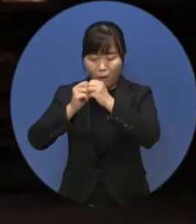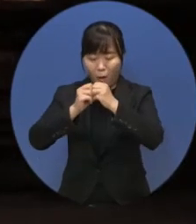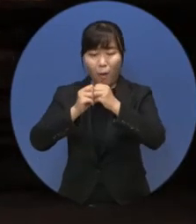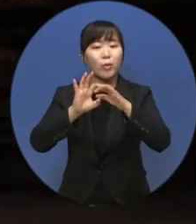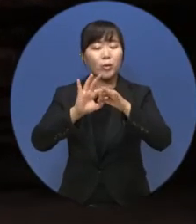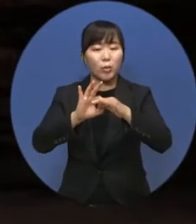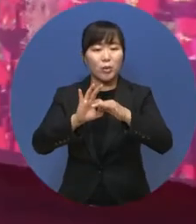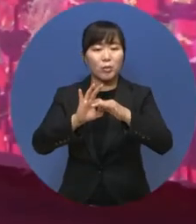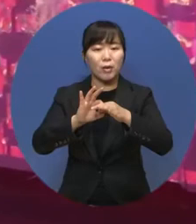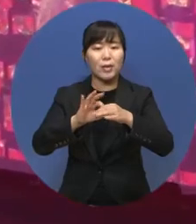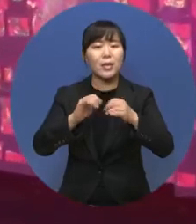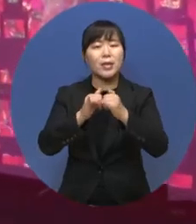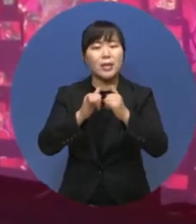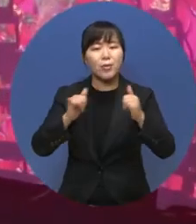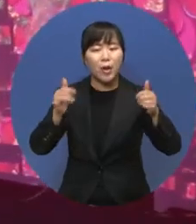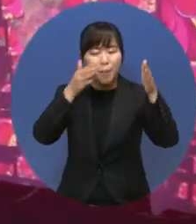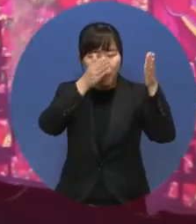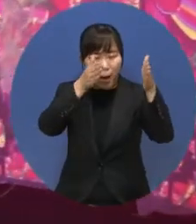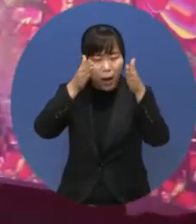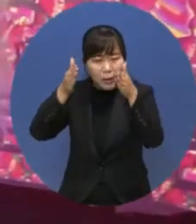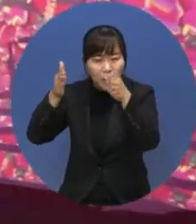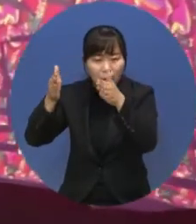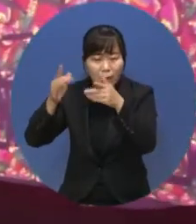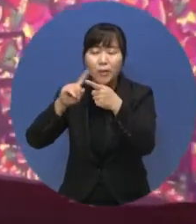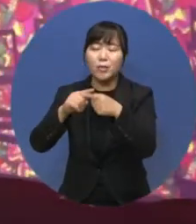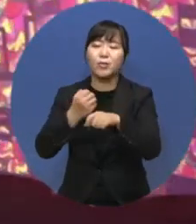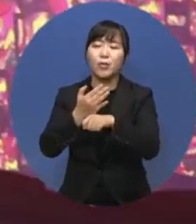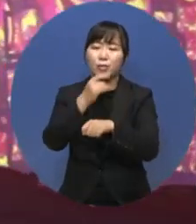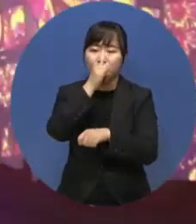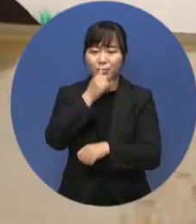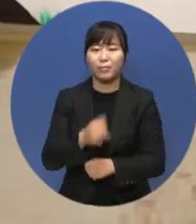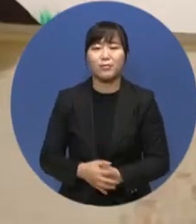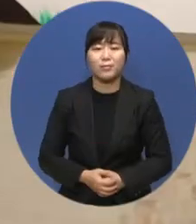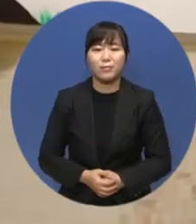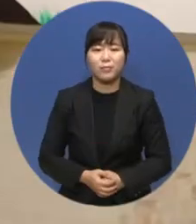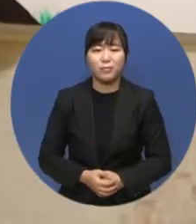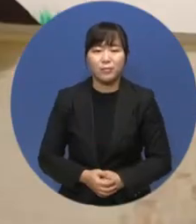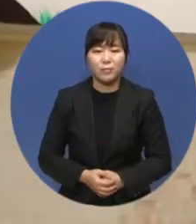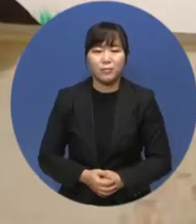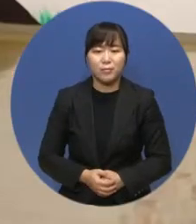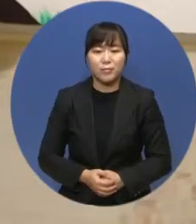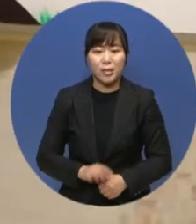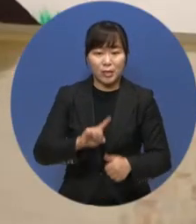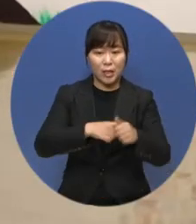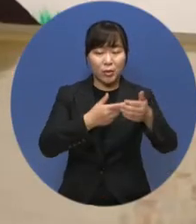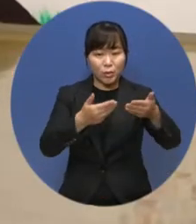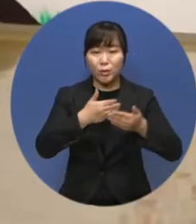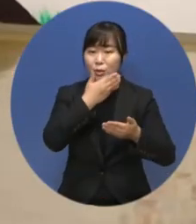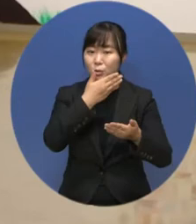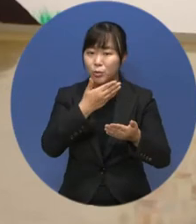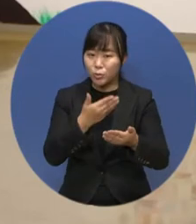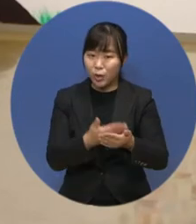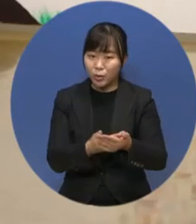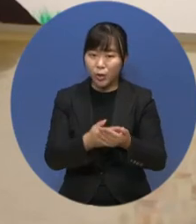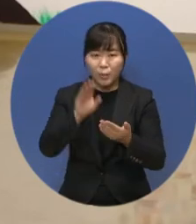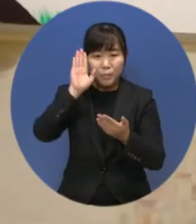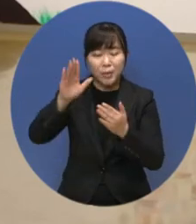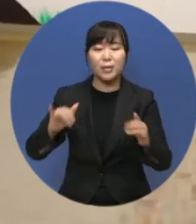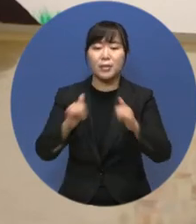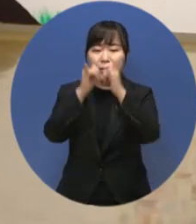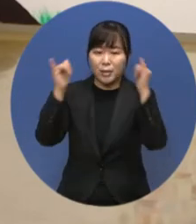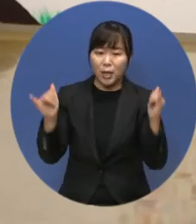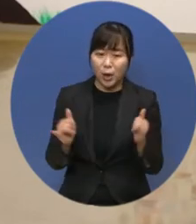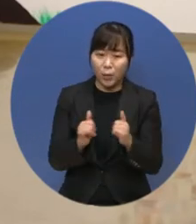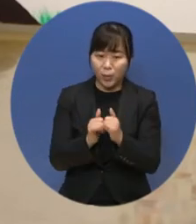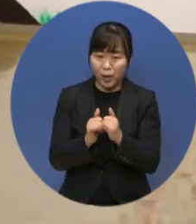통해 인류의 방향성을 제시하기도 합니다. 자연이 주는 소중함과 미래 사회